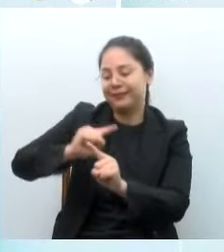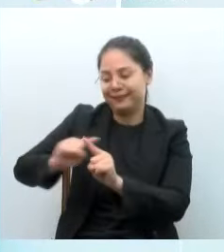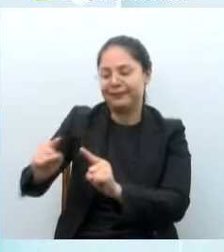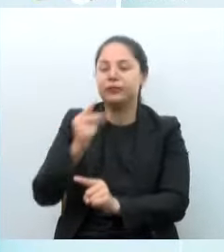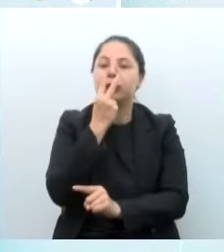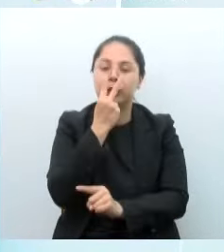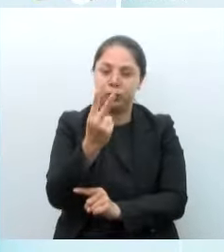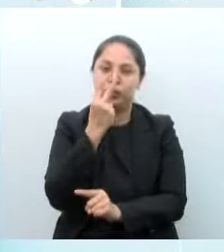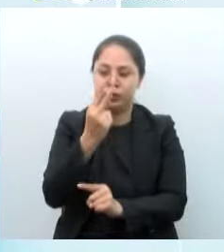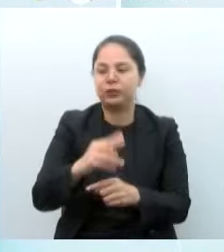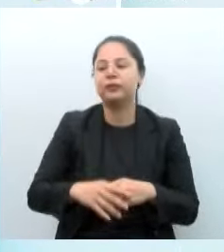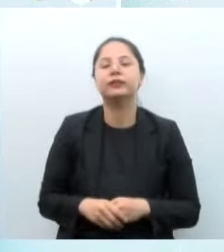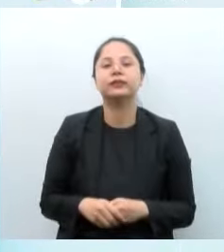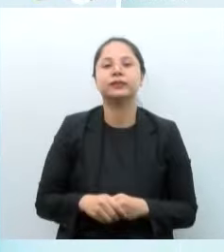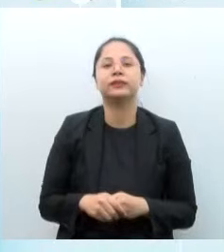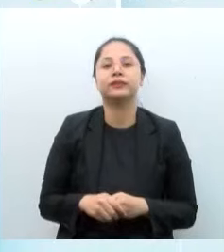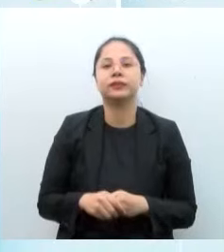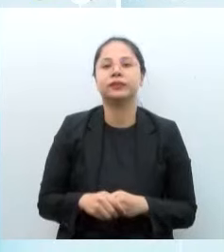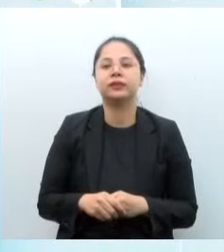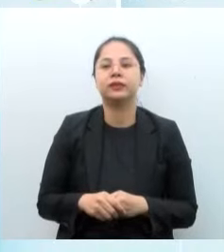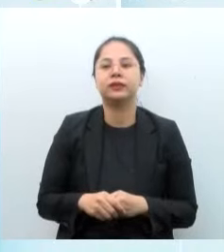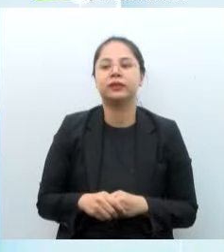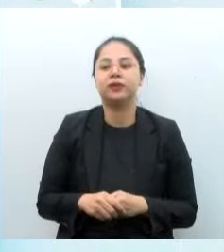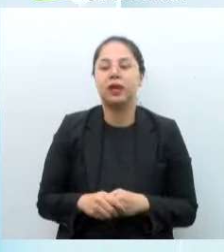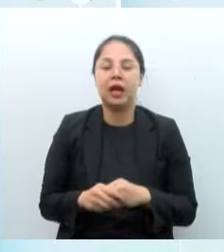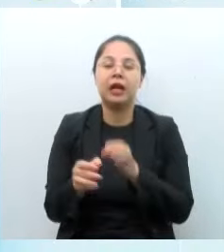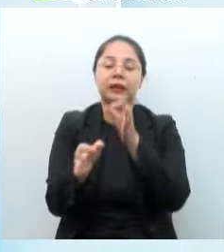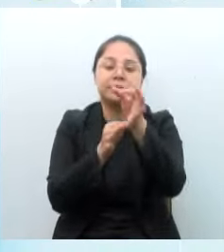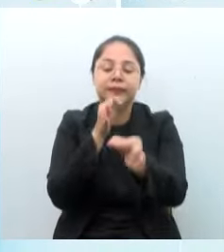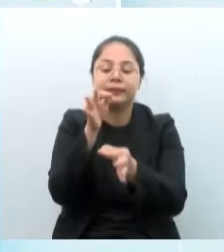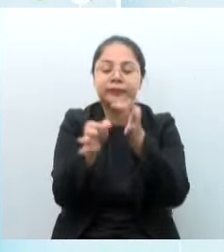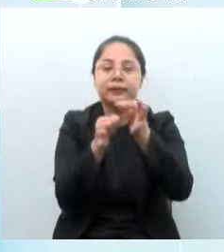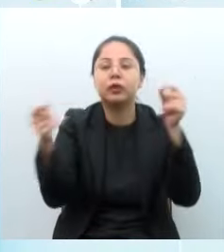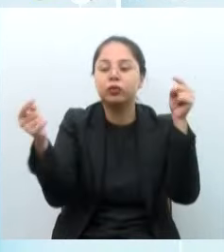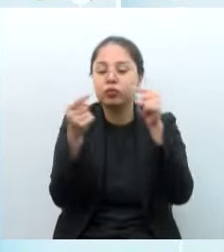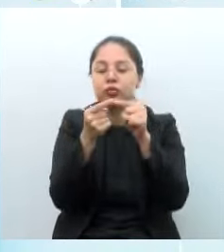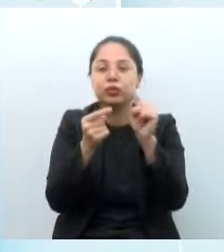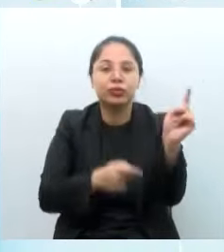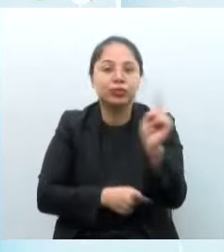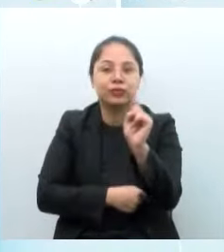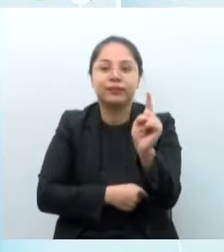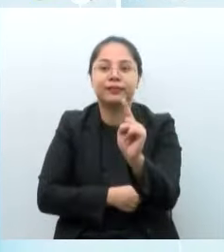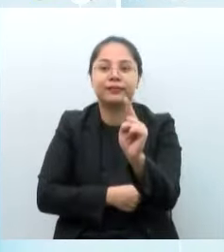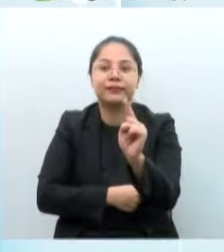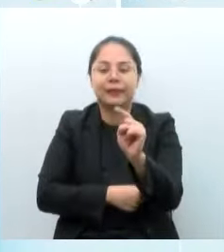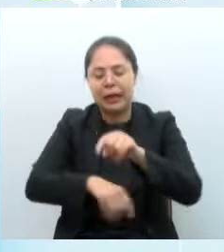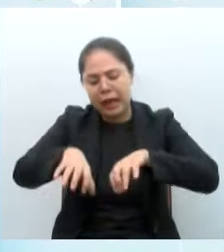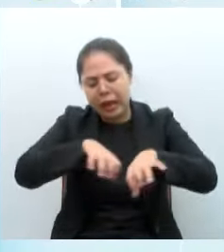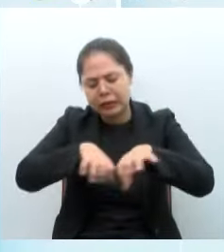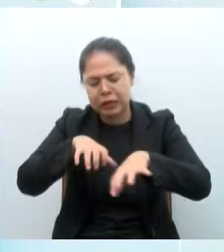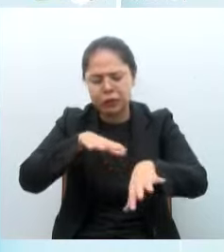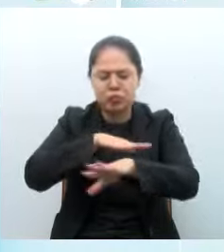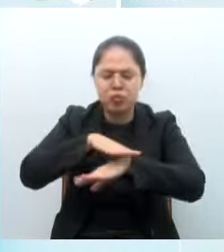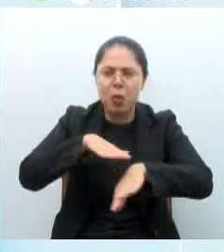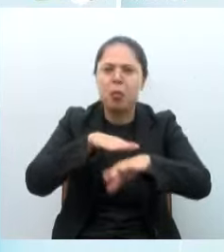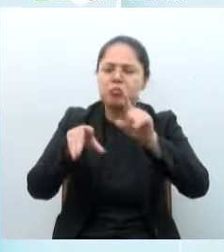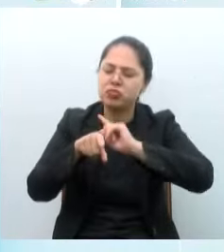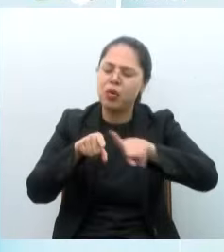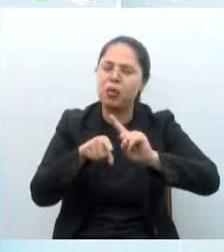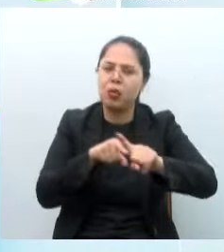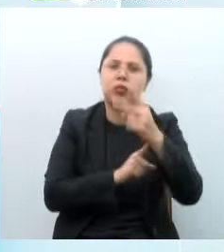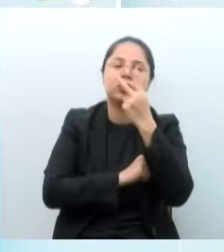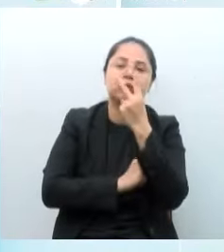การจัดการศึกษาขั้นพื้นฐานโดยเฉพาะนะครับซึ่งจะชี้แจงเกี่ยวกับเรื่องการจัดเก็บข้อมูลในทุกๆเรื่อง